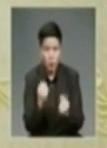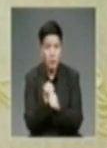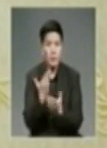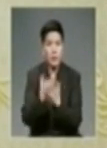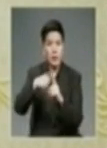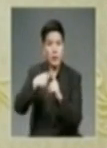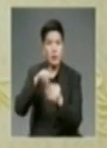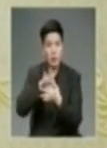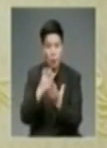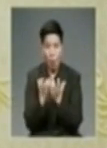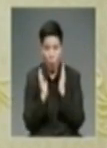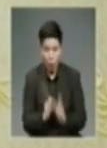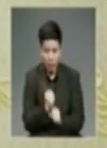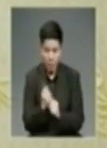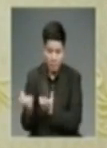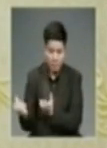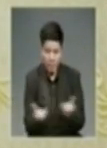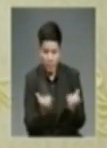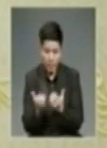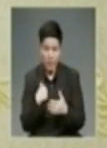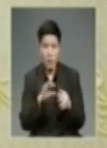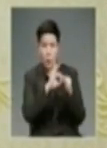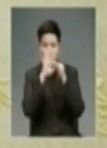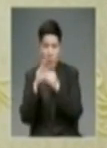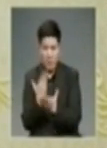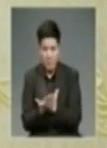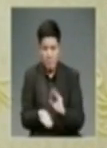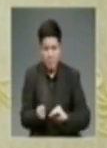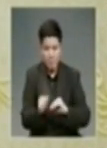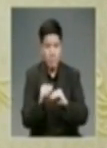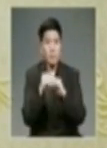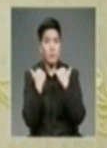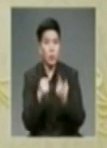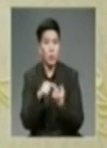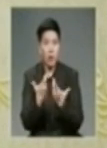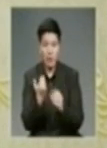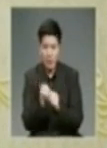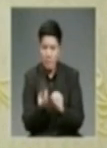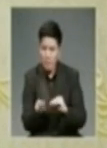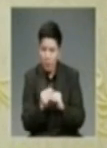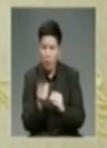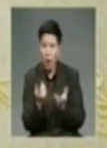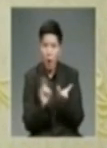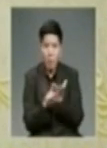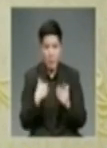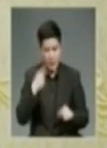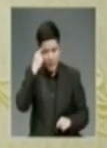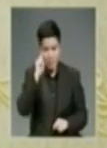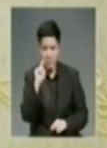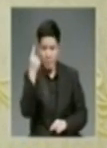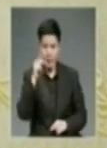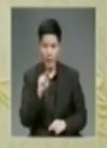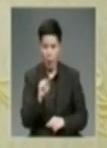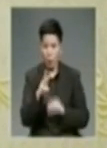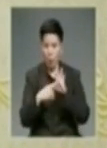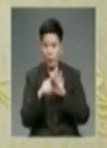ให้กับภาคการผลิตผ่านการเชื่อมโยงห่วงโซ่มูลค่าให้มากขึ้นให้เกิดมูลค่าเกิดนวัตกรรมมี